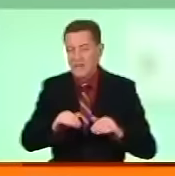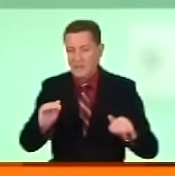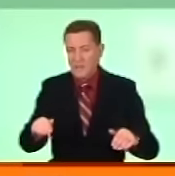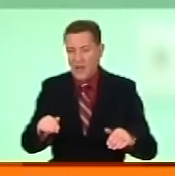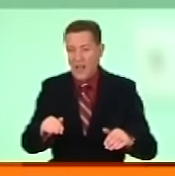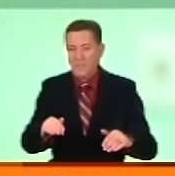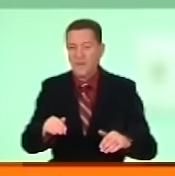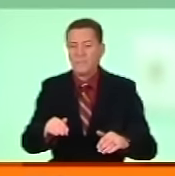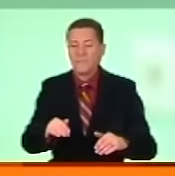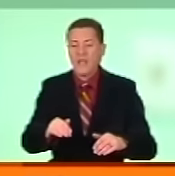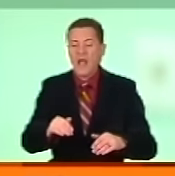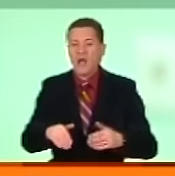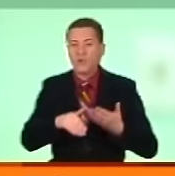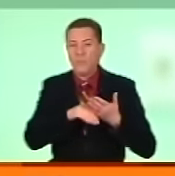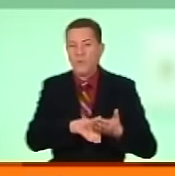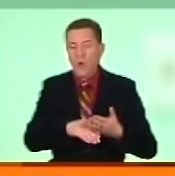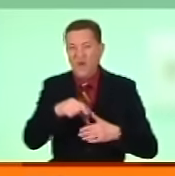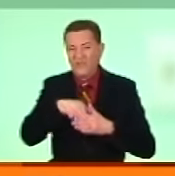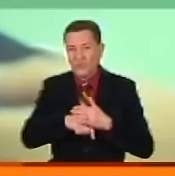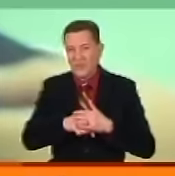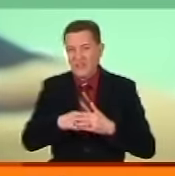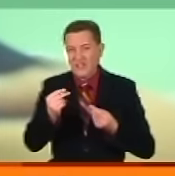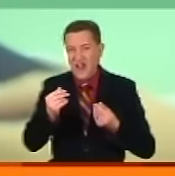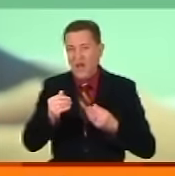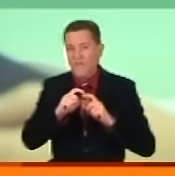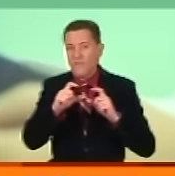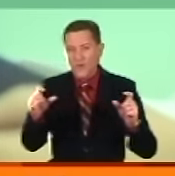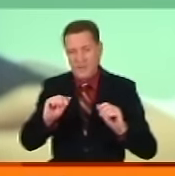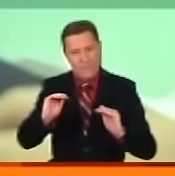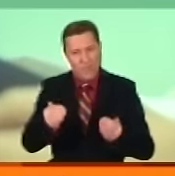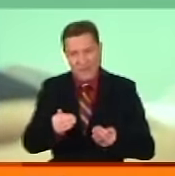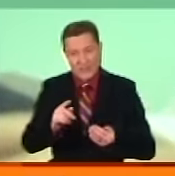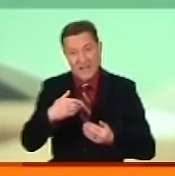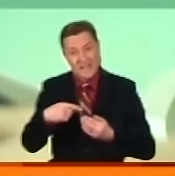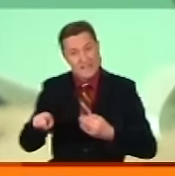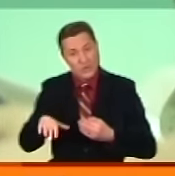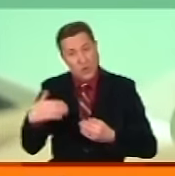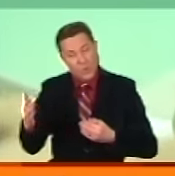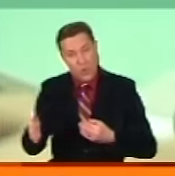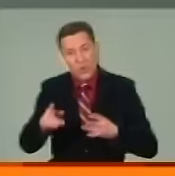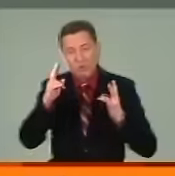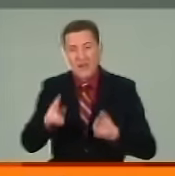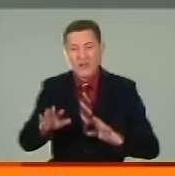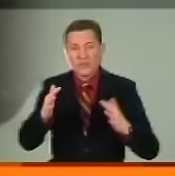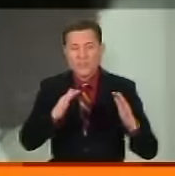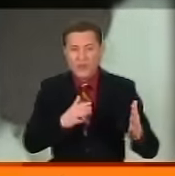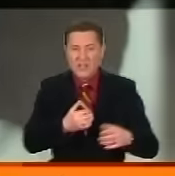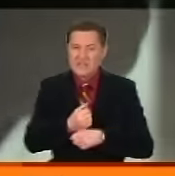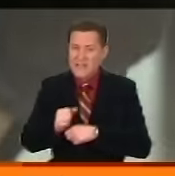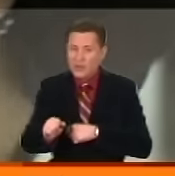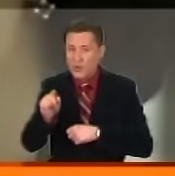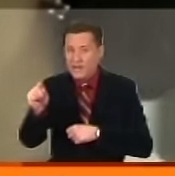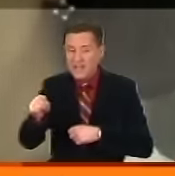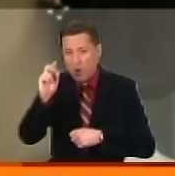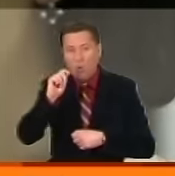допомога центрові від внутрішніх фондів значно поменшала. Однак, з іншого боку, трагічні події зворухнули тих українців, які